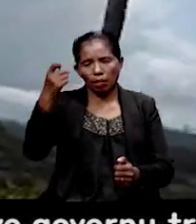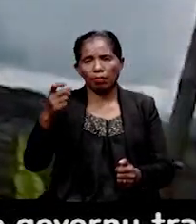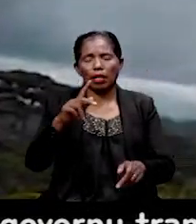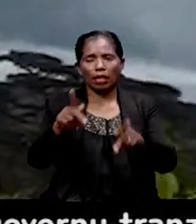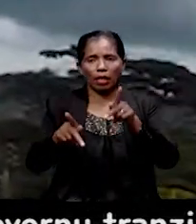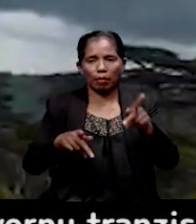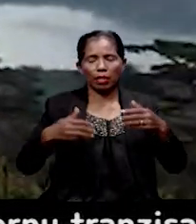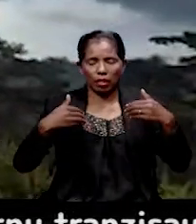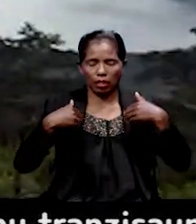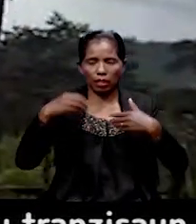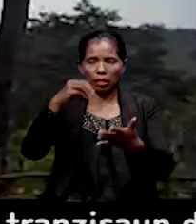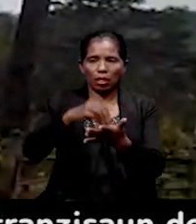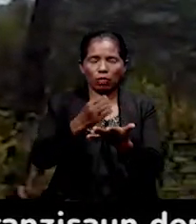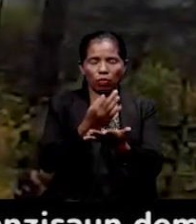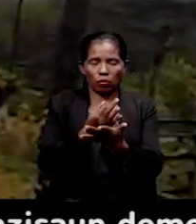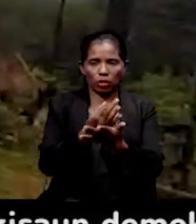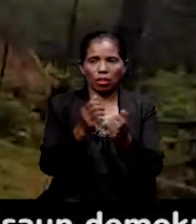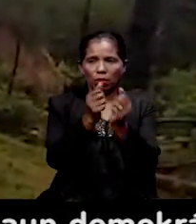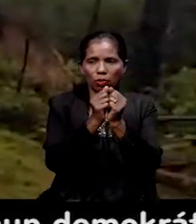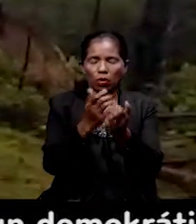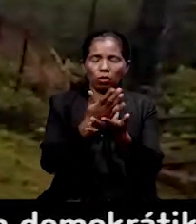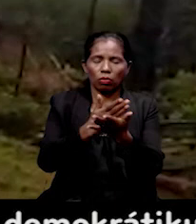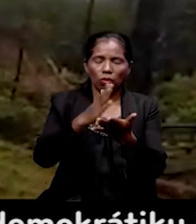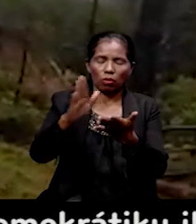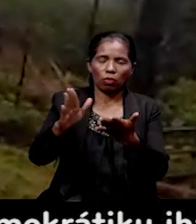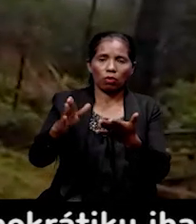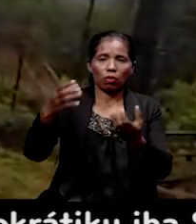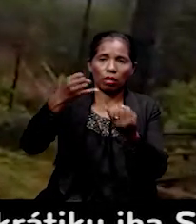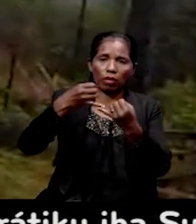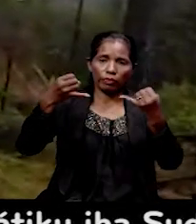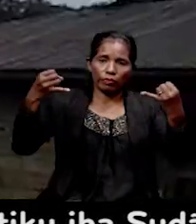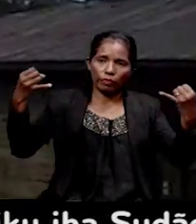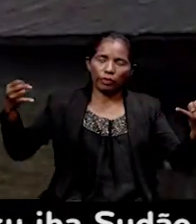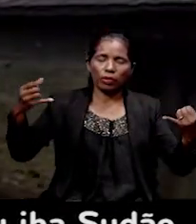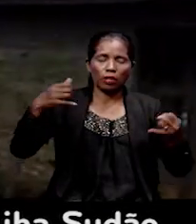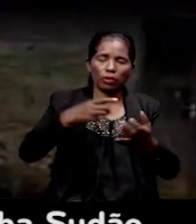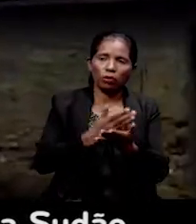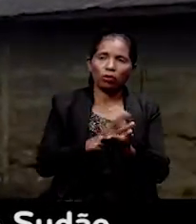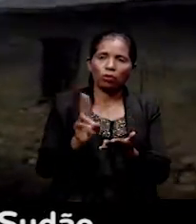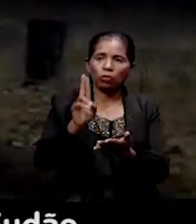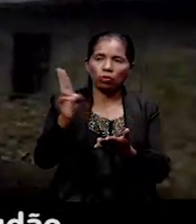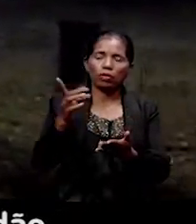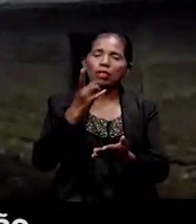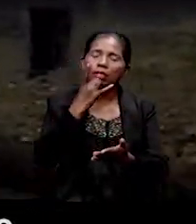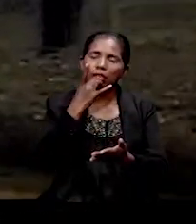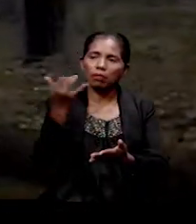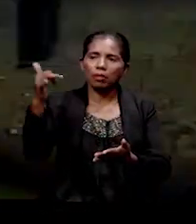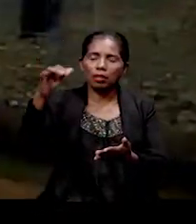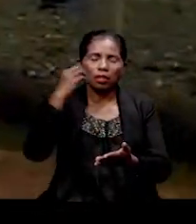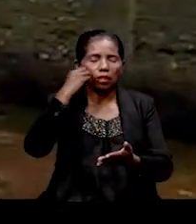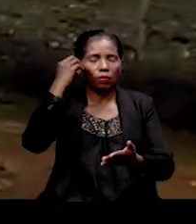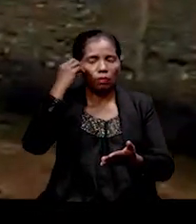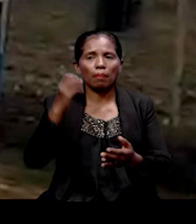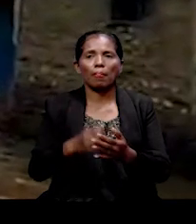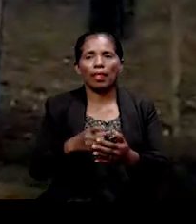Iniciativa, ta osan hamutu kode sosa fio no nebeledade eletricidade basira neuma. Autoridade lokal ni Ateten, situasaun